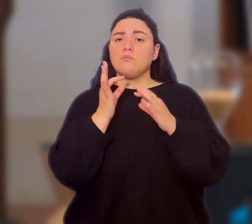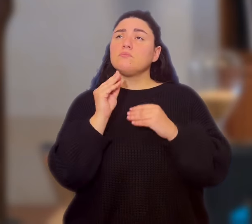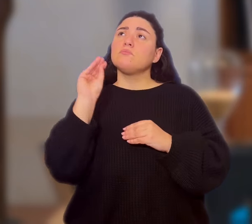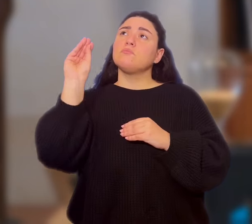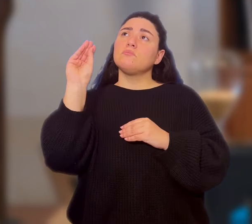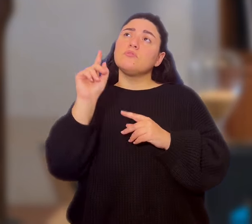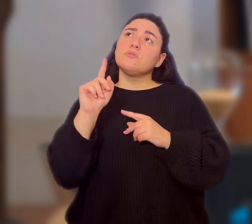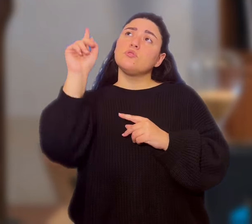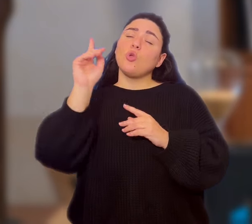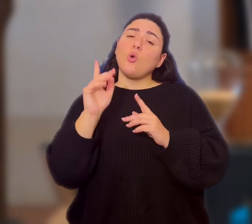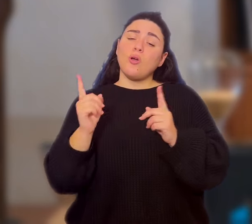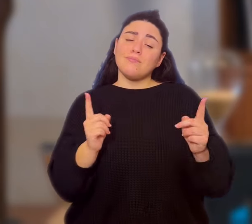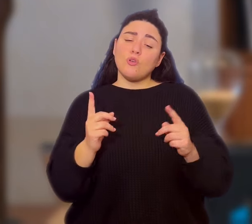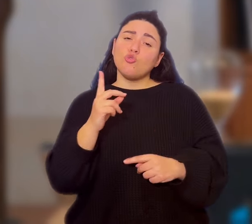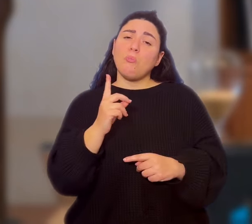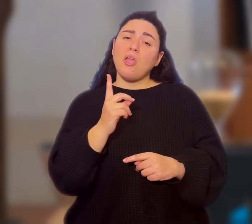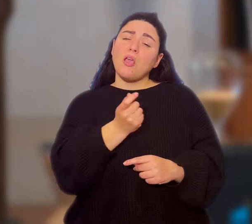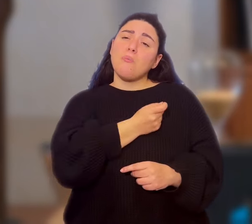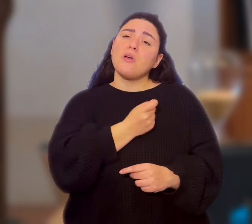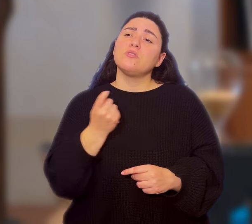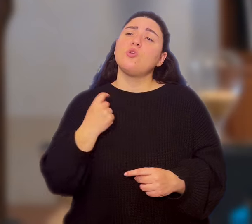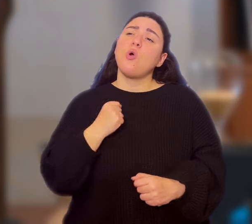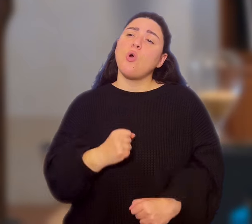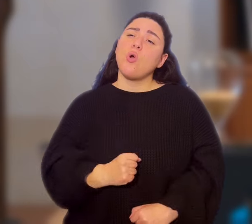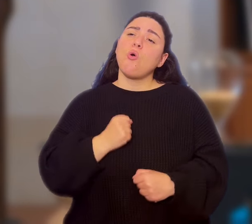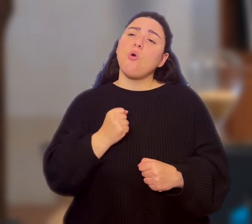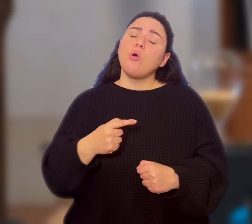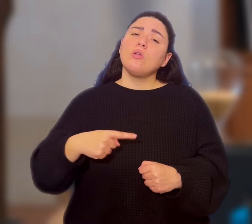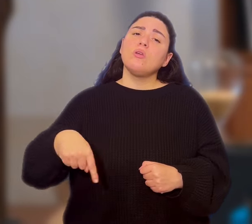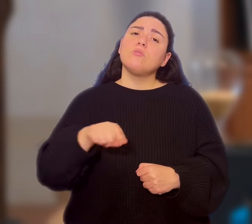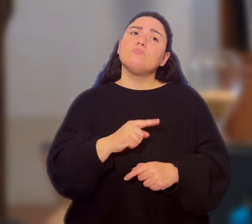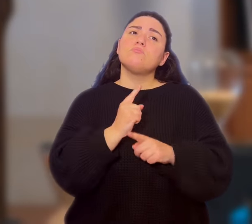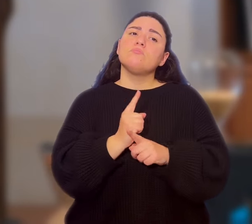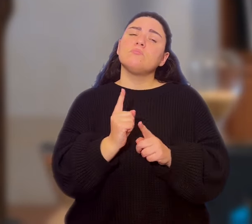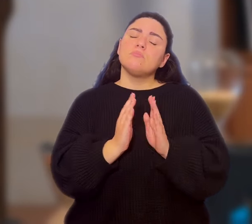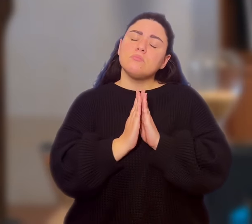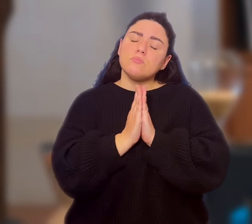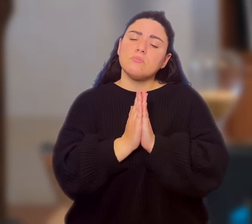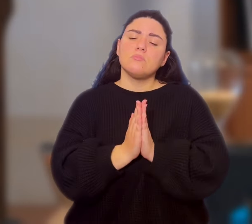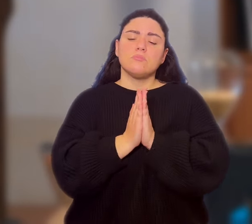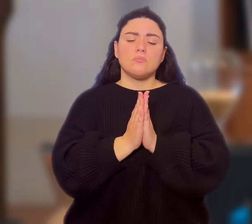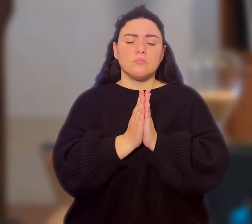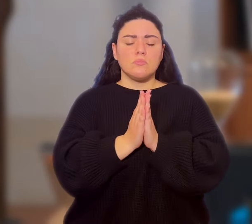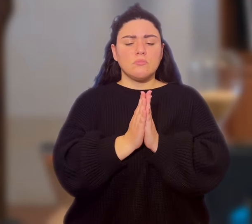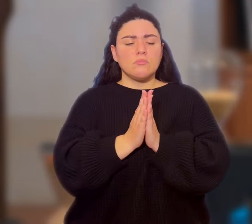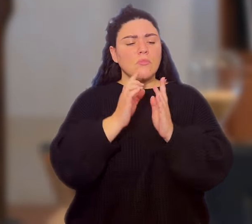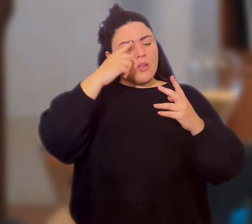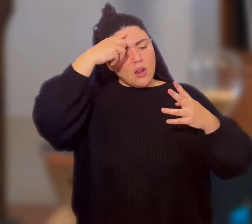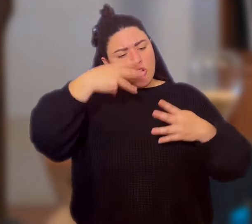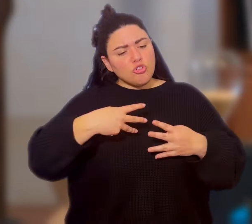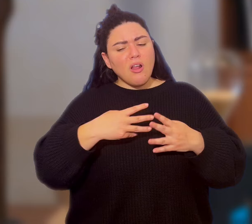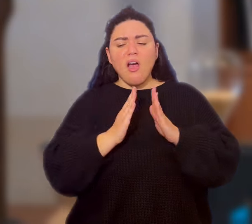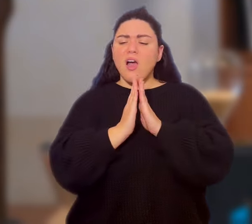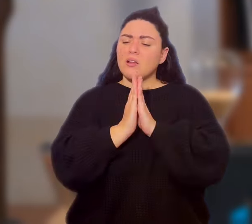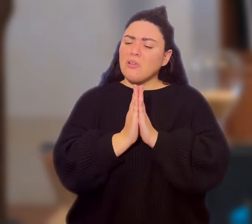questa in questa domenica di passione di essere dei contemplativi Cioè più che ragionare più che